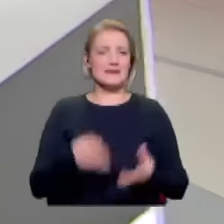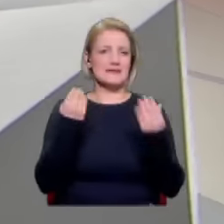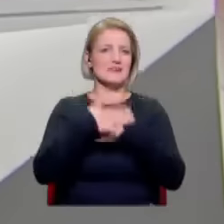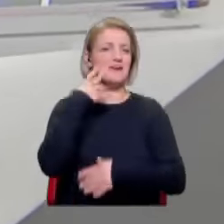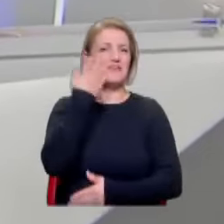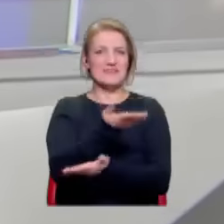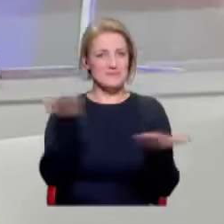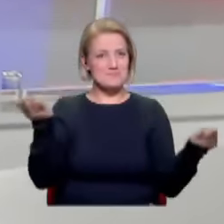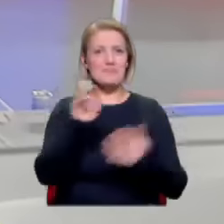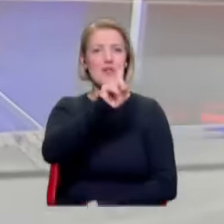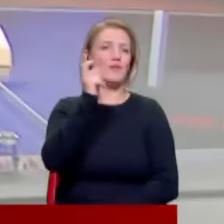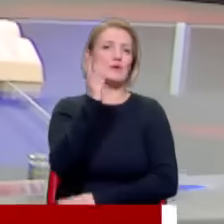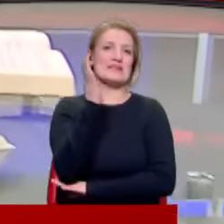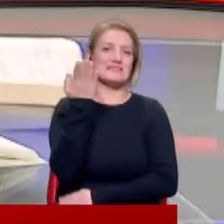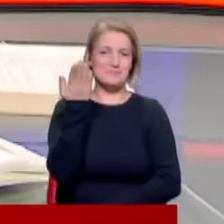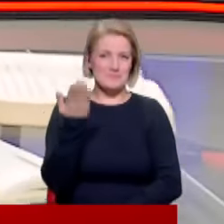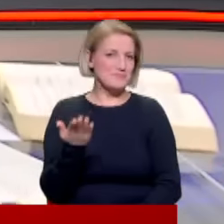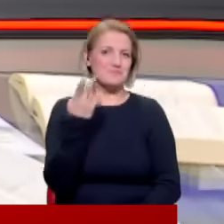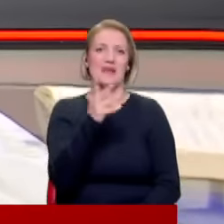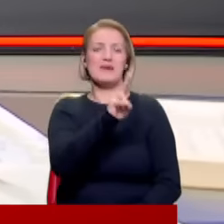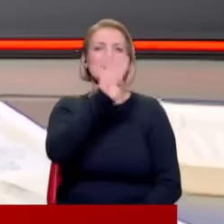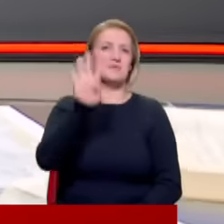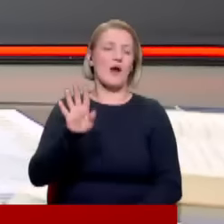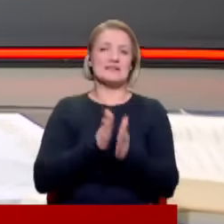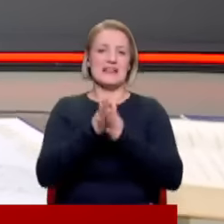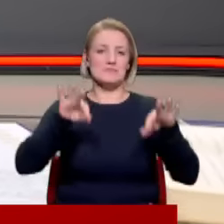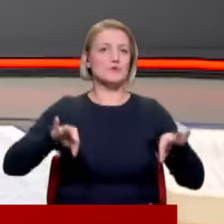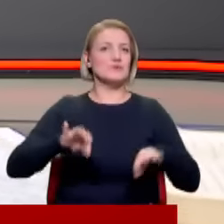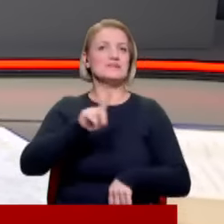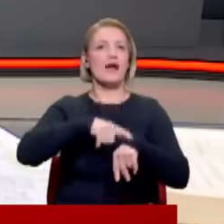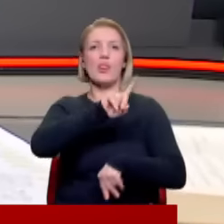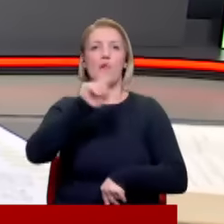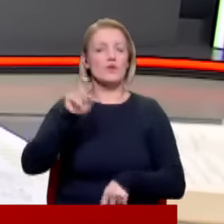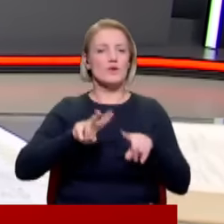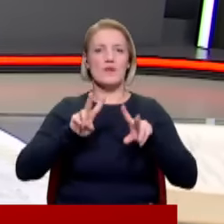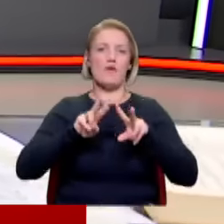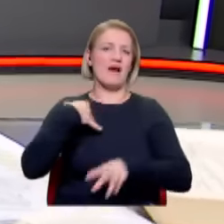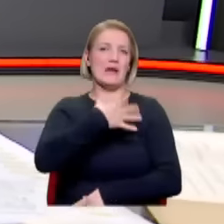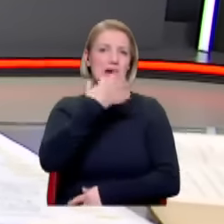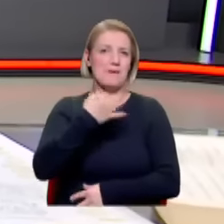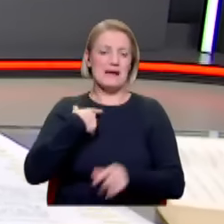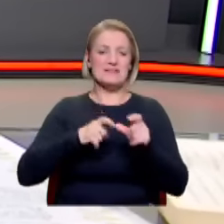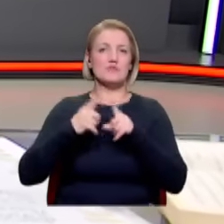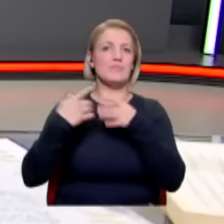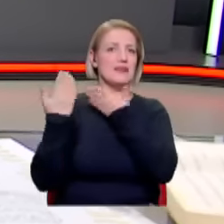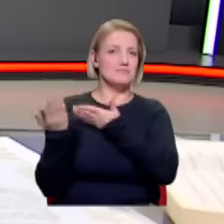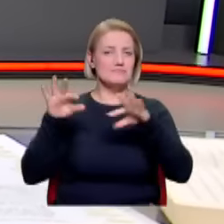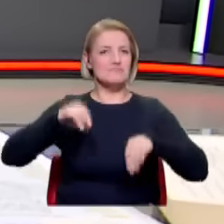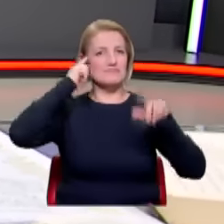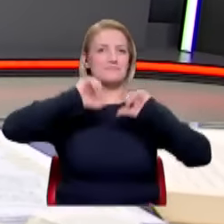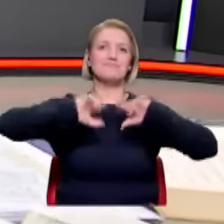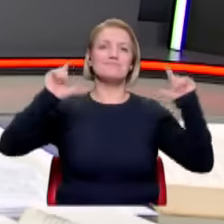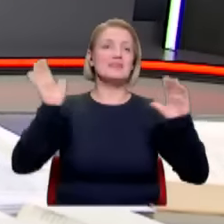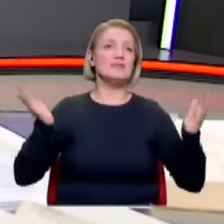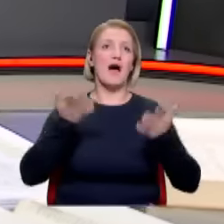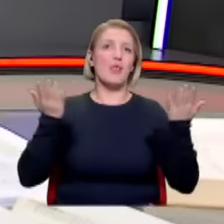İyi akşamlar efendim. 19 Kasım 2024 Salı saat 19. Navana Haber'desiniz. Ben Selçuk Tepeli. Bugünkü etiketimiz